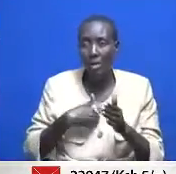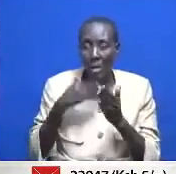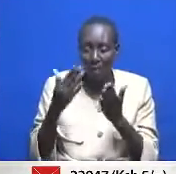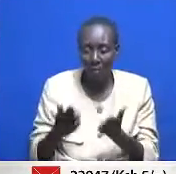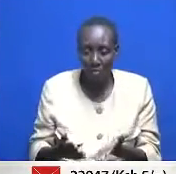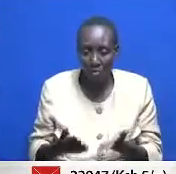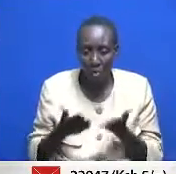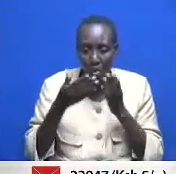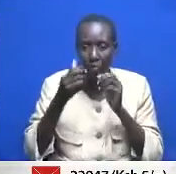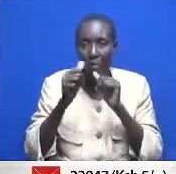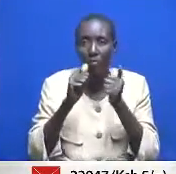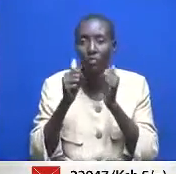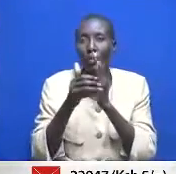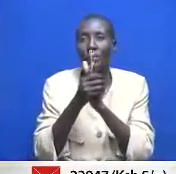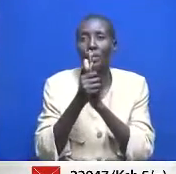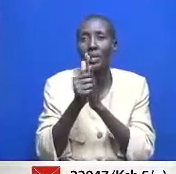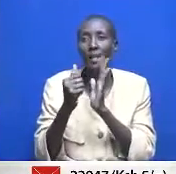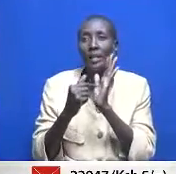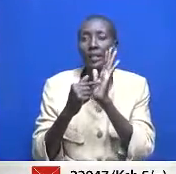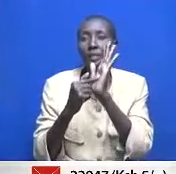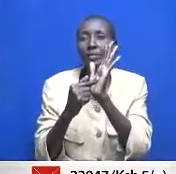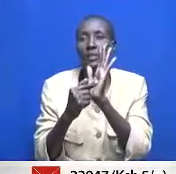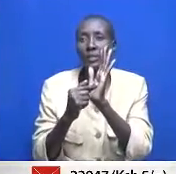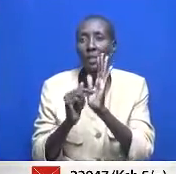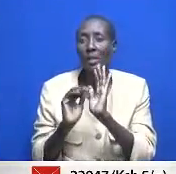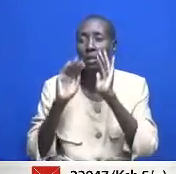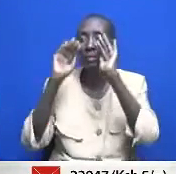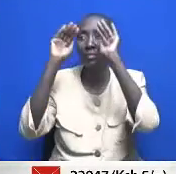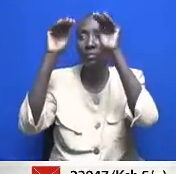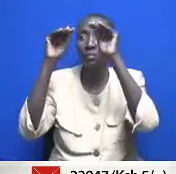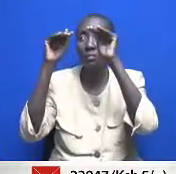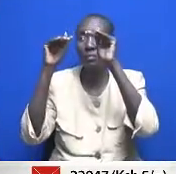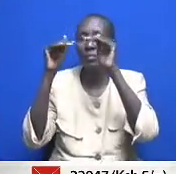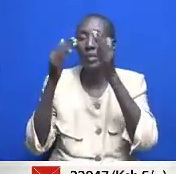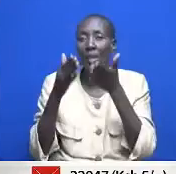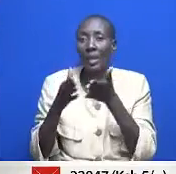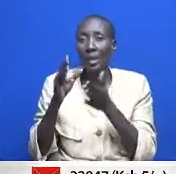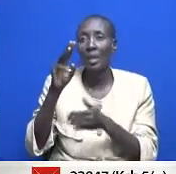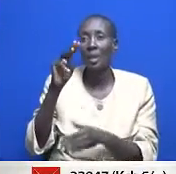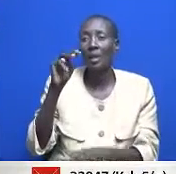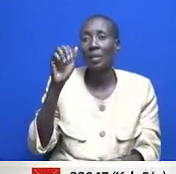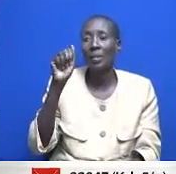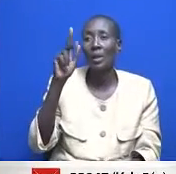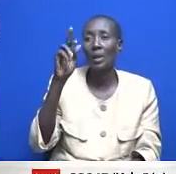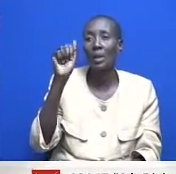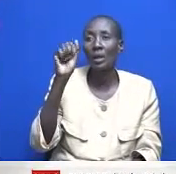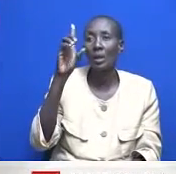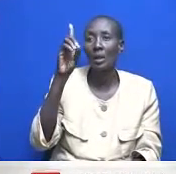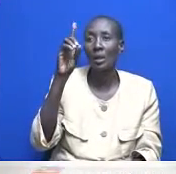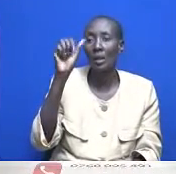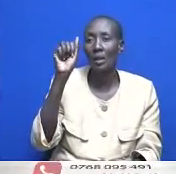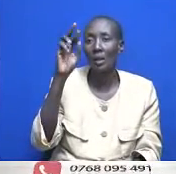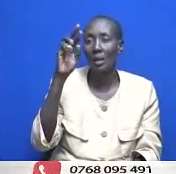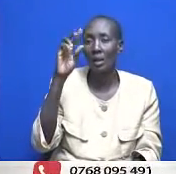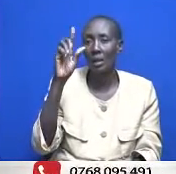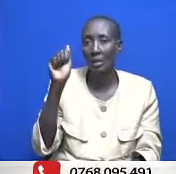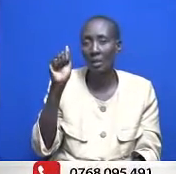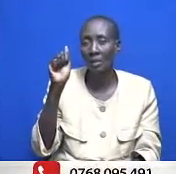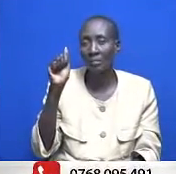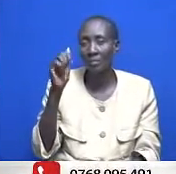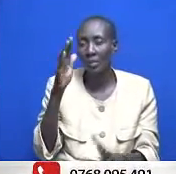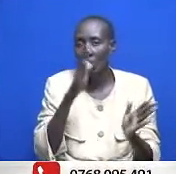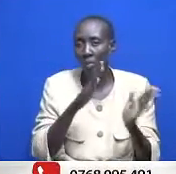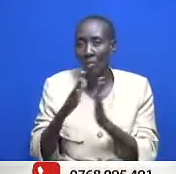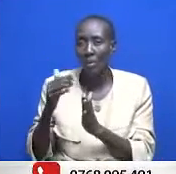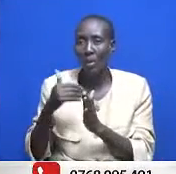haswa mchezo wa vikapu. So in Makadara here we do one of our programs, which is our hoops and well-being, hoops